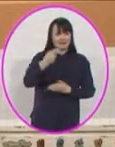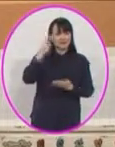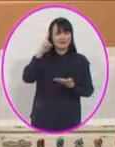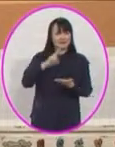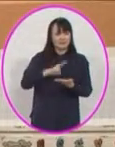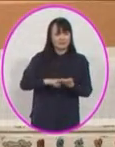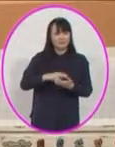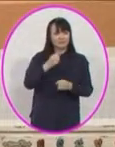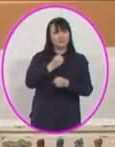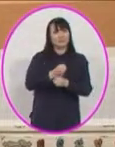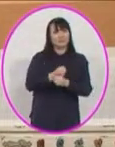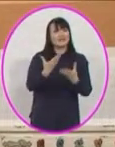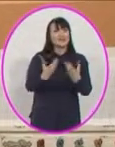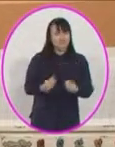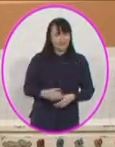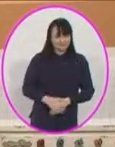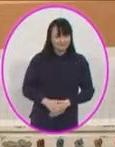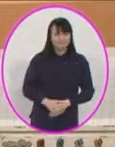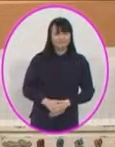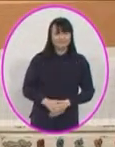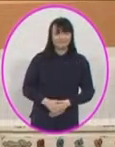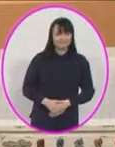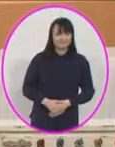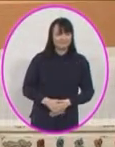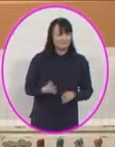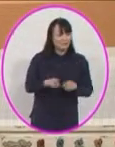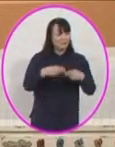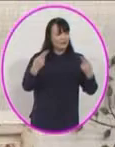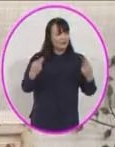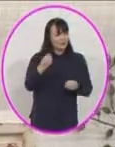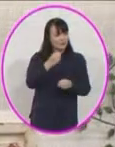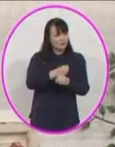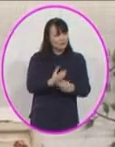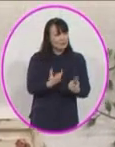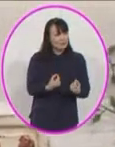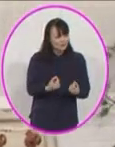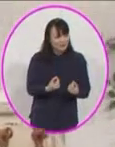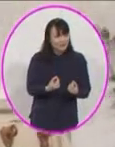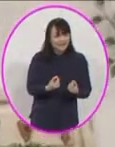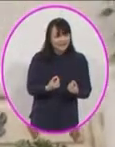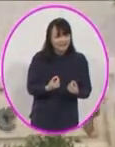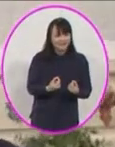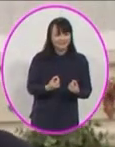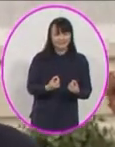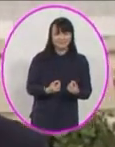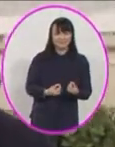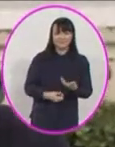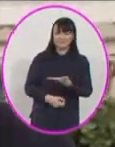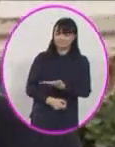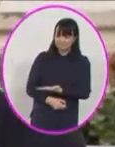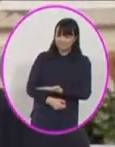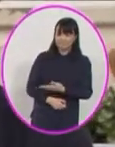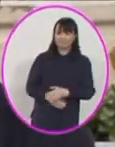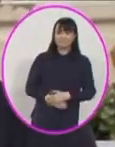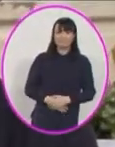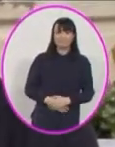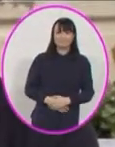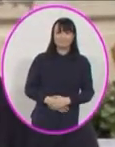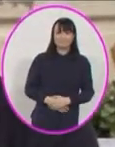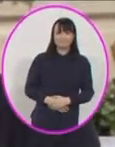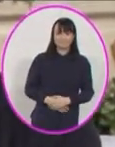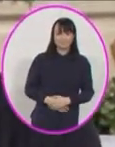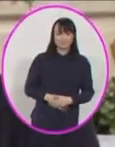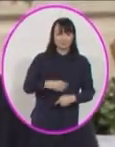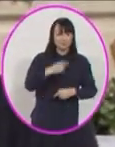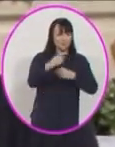でまぁそこでなんかのパンフレットみたいなも作られたという言葉ですかこちらでこちらのパンフレットを廃止もう